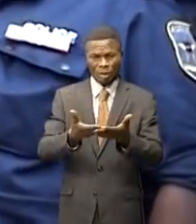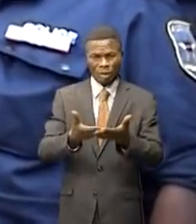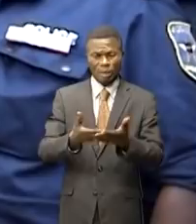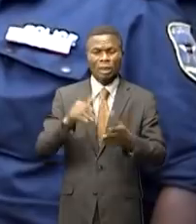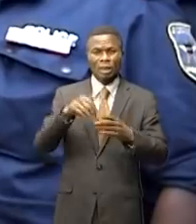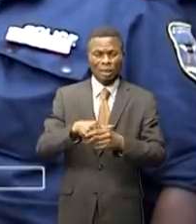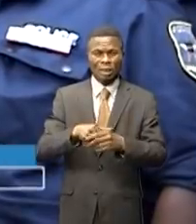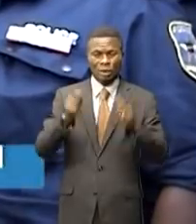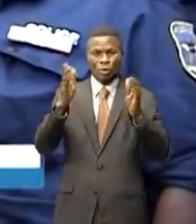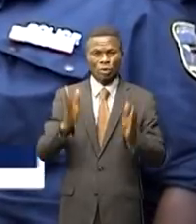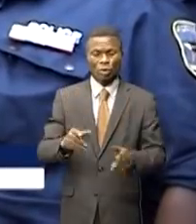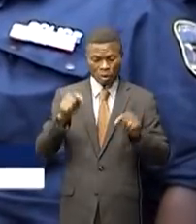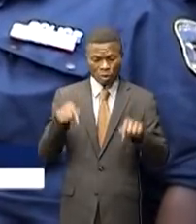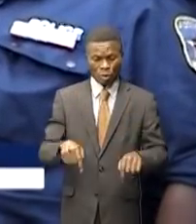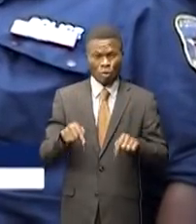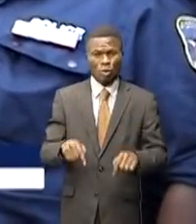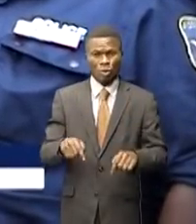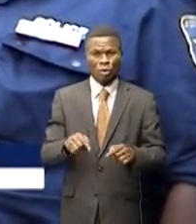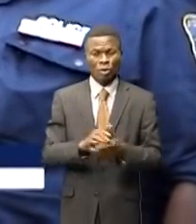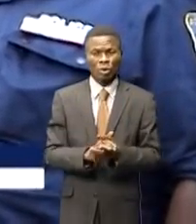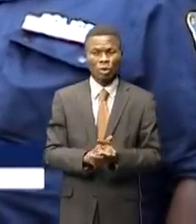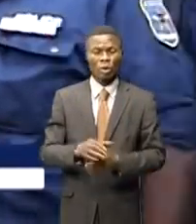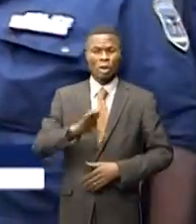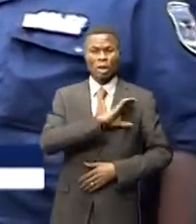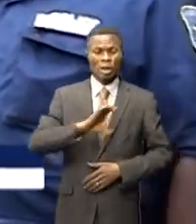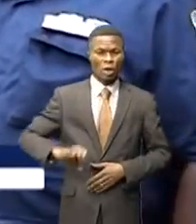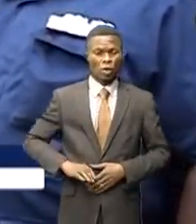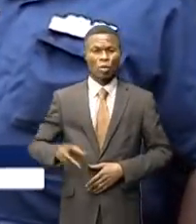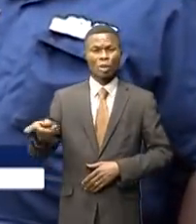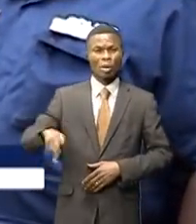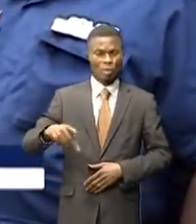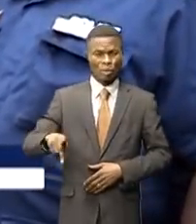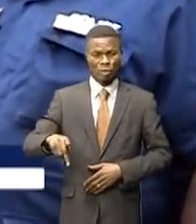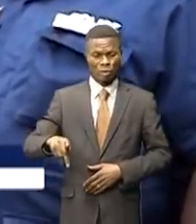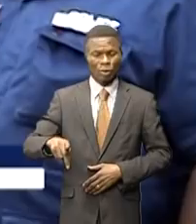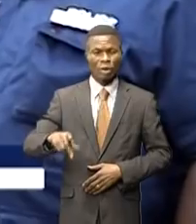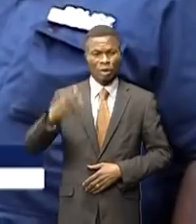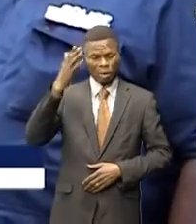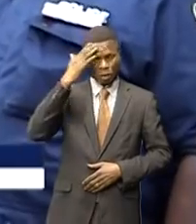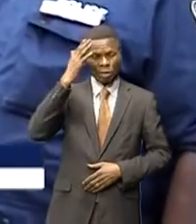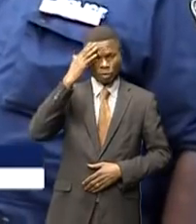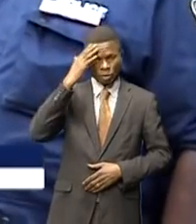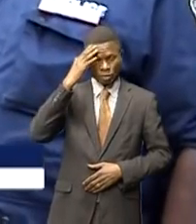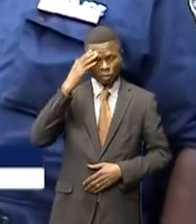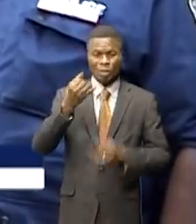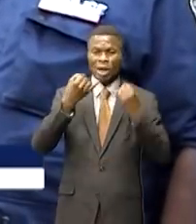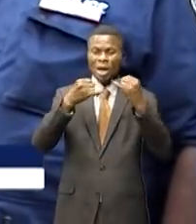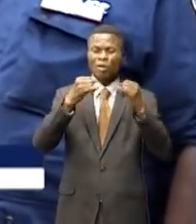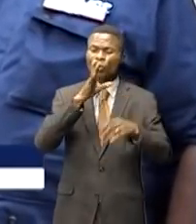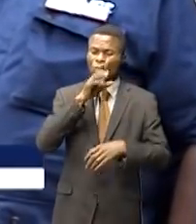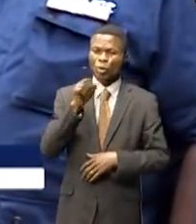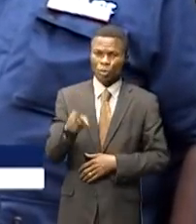les médias la butte de fully de voir comme ça suivez ces pour